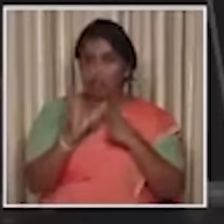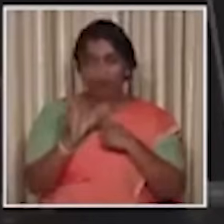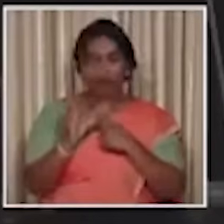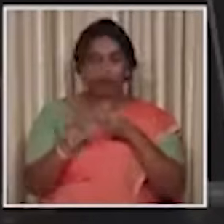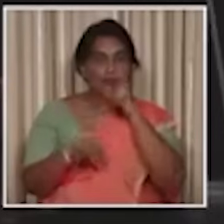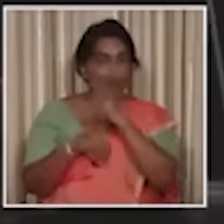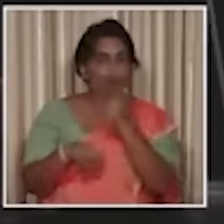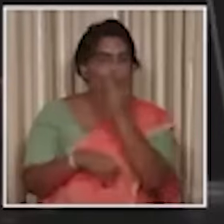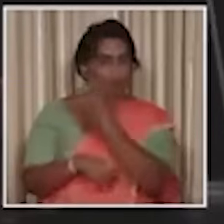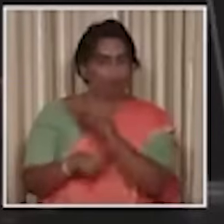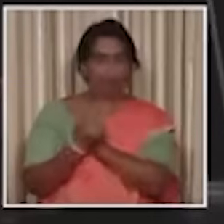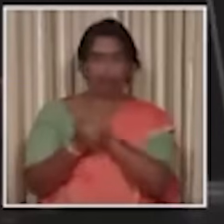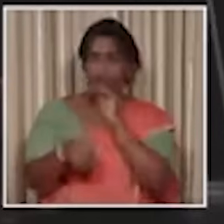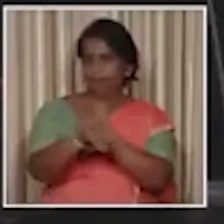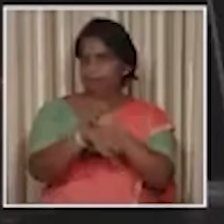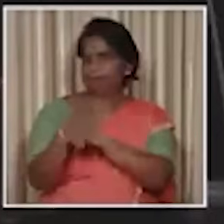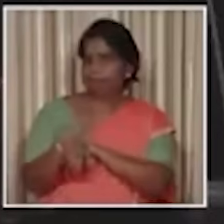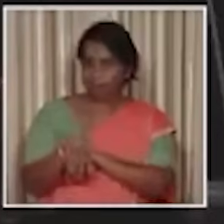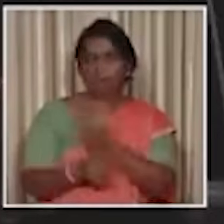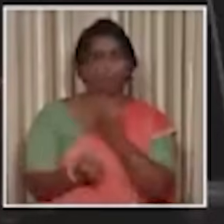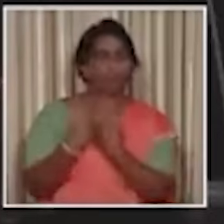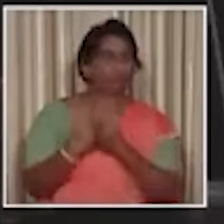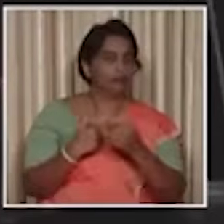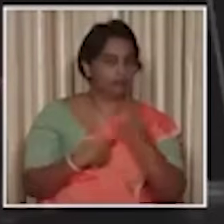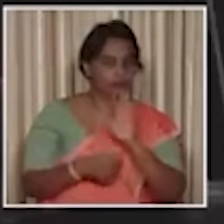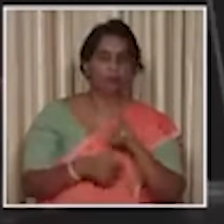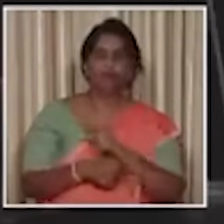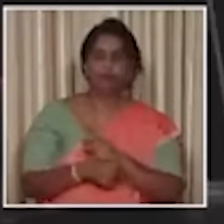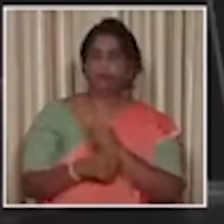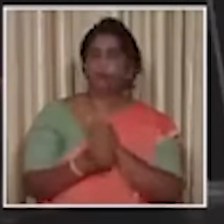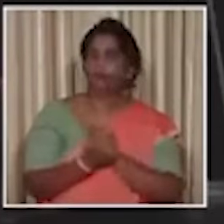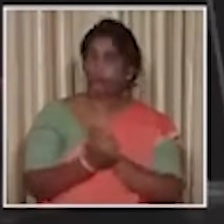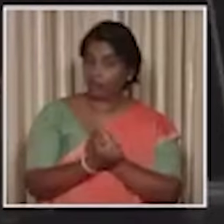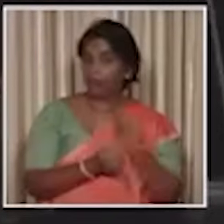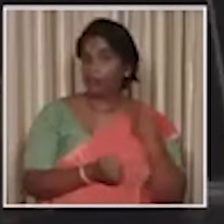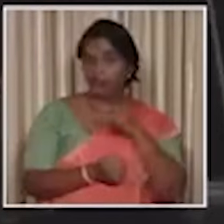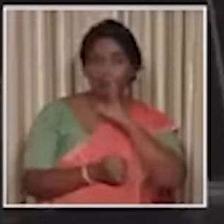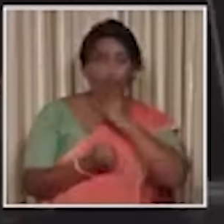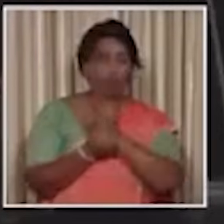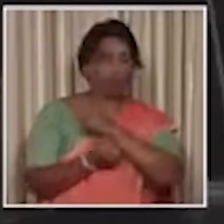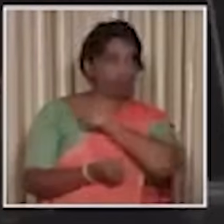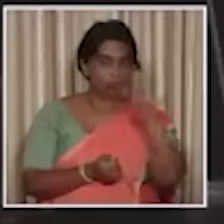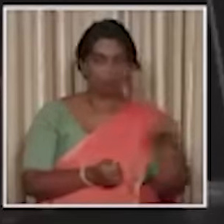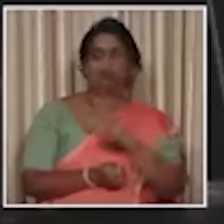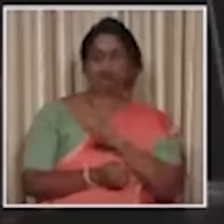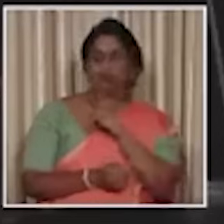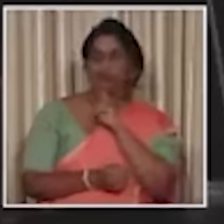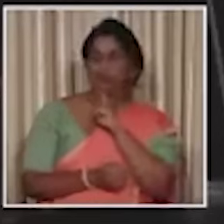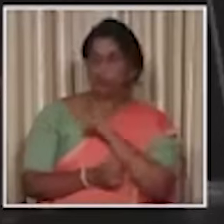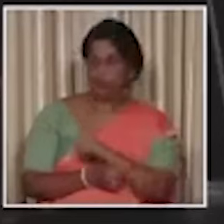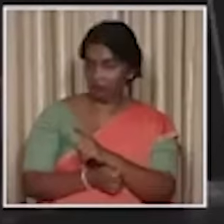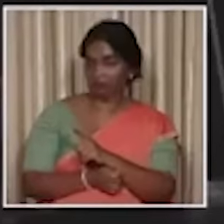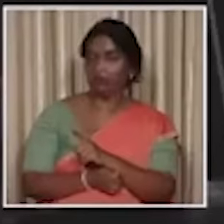போலீசாரால் விசாரணைக்கு உட்படுத்தப்பட்டதோடு போலீஸ் நிலையத்திற்கு வருகை தருமாறும் நிறுவப்பட்ட துயிலுமில்ல முகப்பை அகற்றுவோம் என்று எழுத்து மூல உத்தரவாதம்